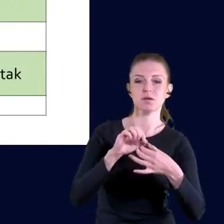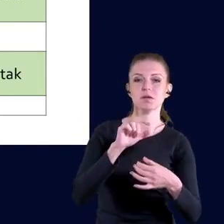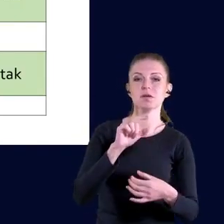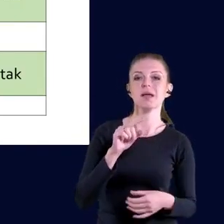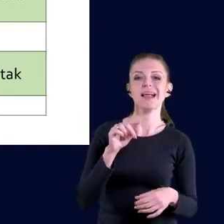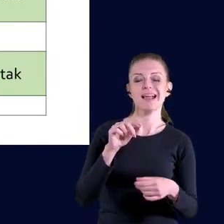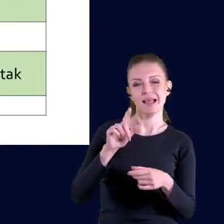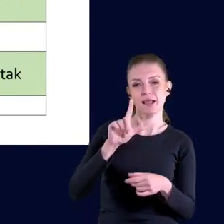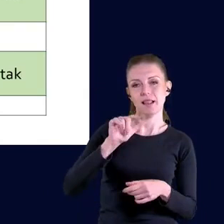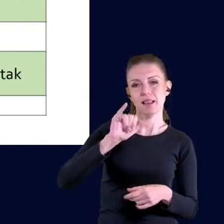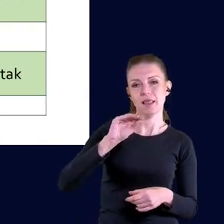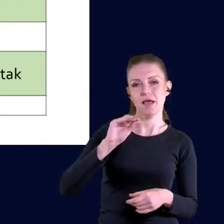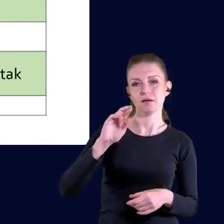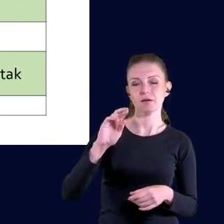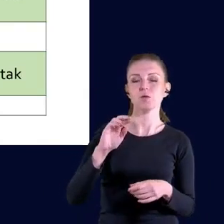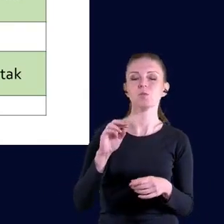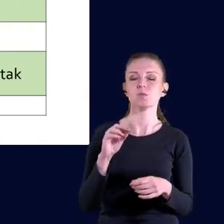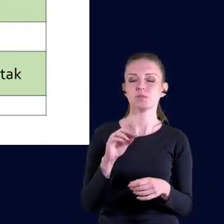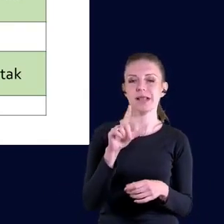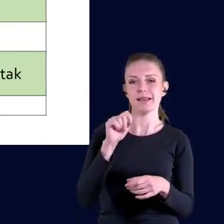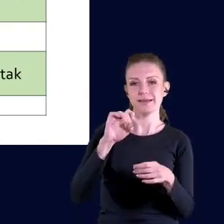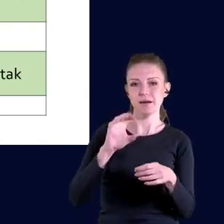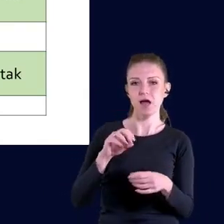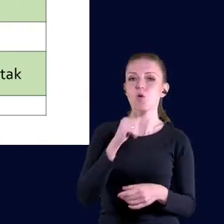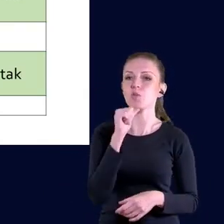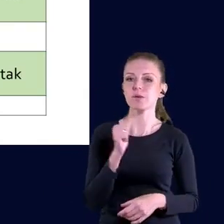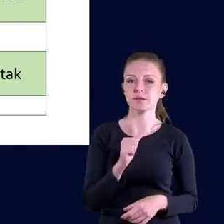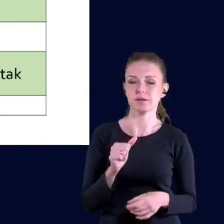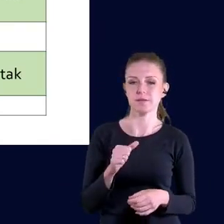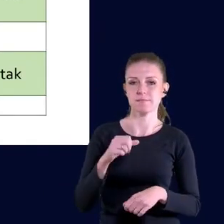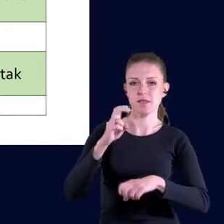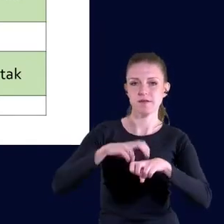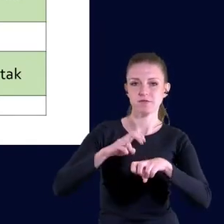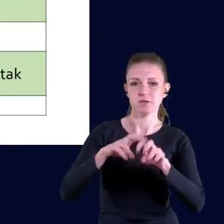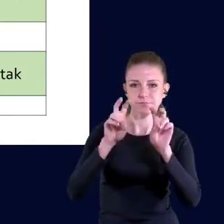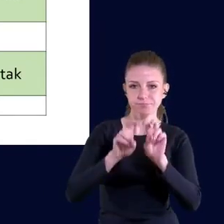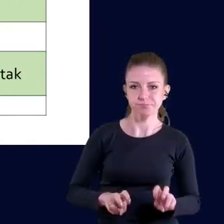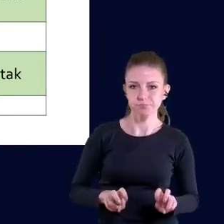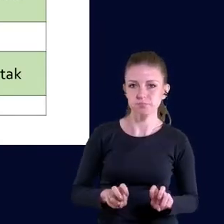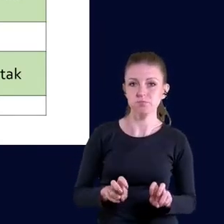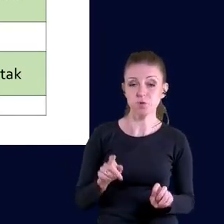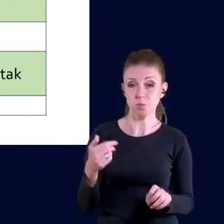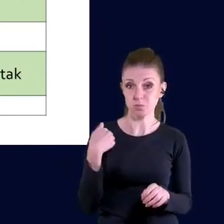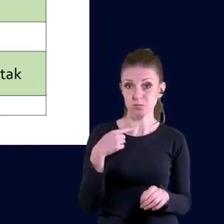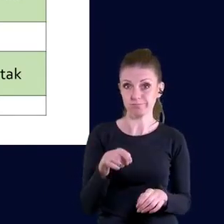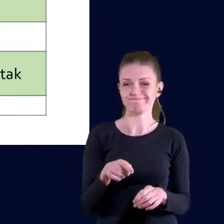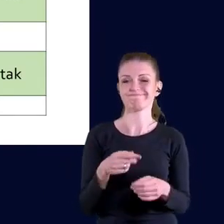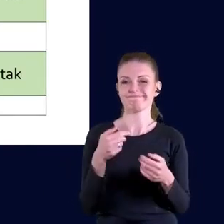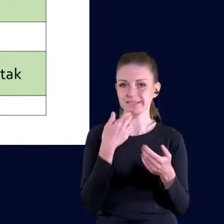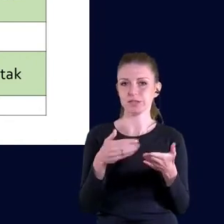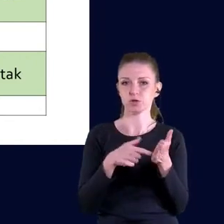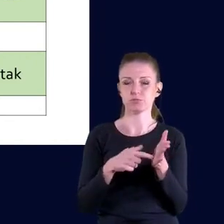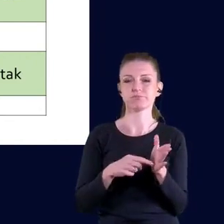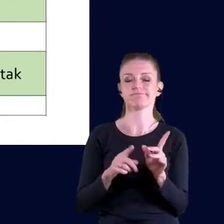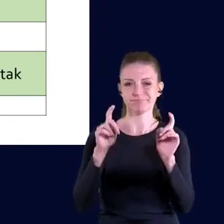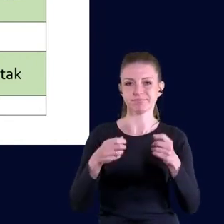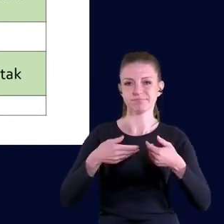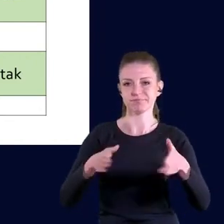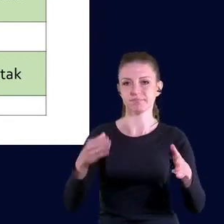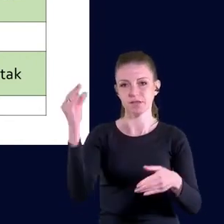europejskich uniwersytetów badawczych u nich na uczelni to był impuls do otwierania W